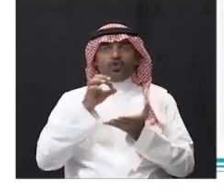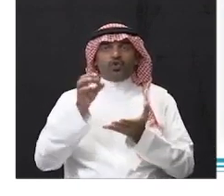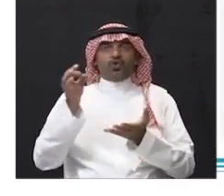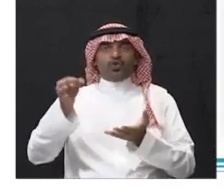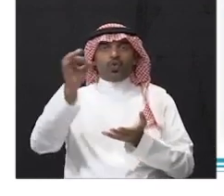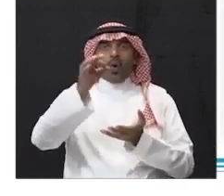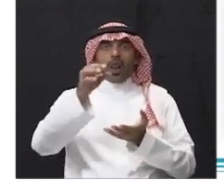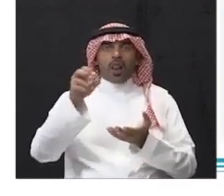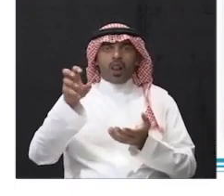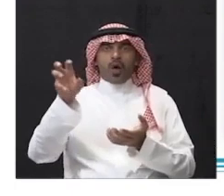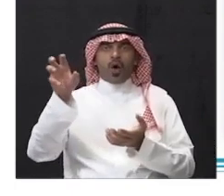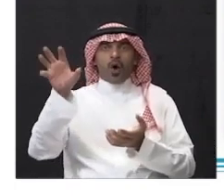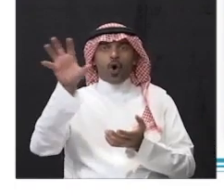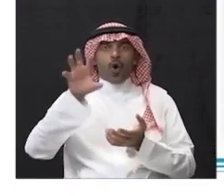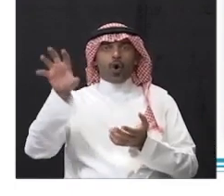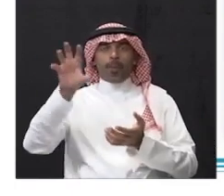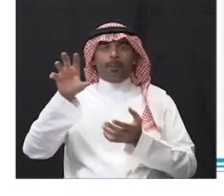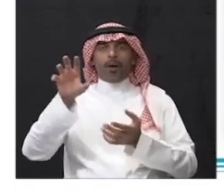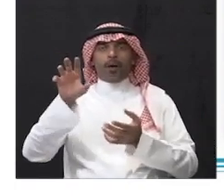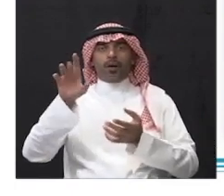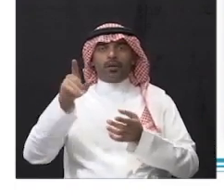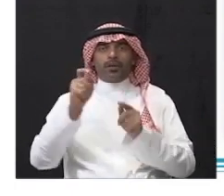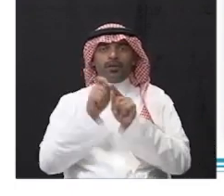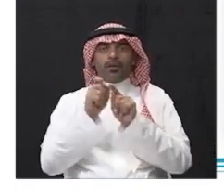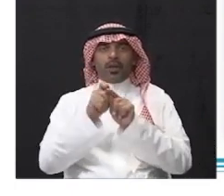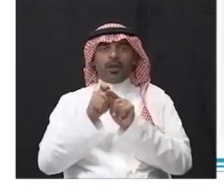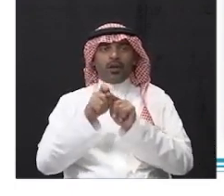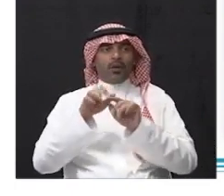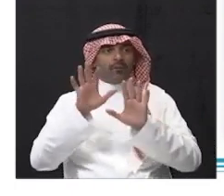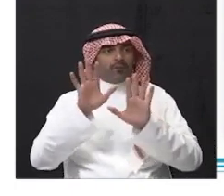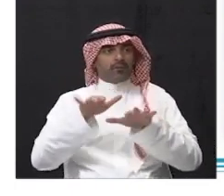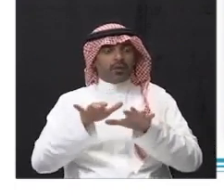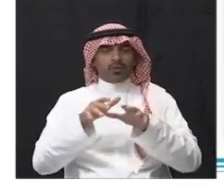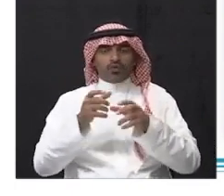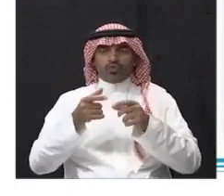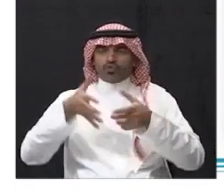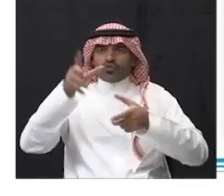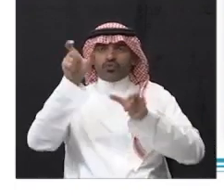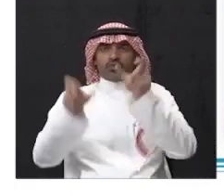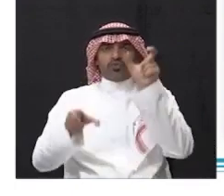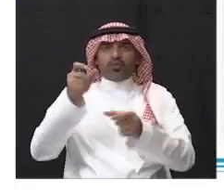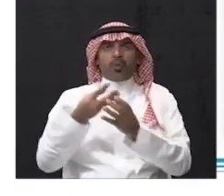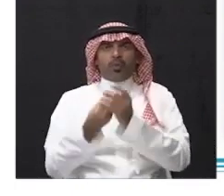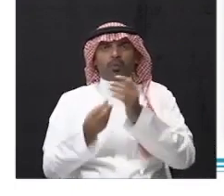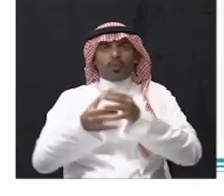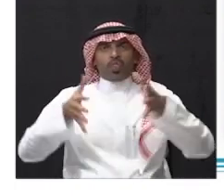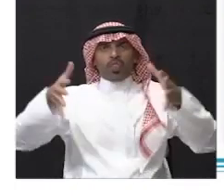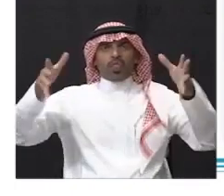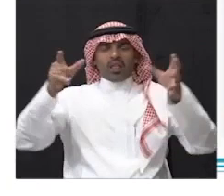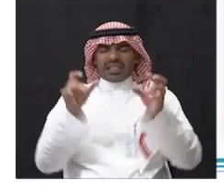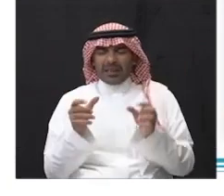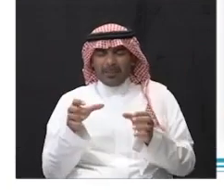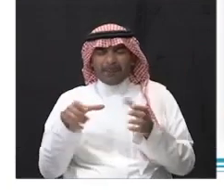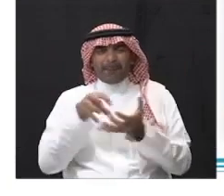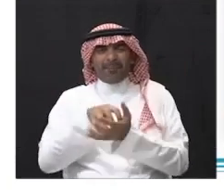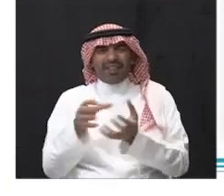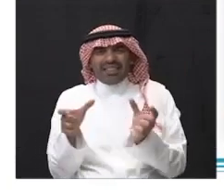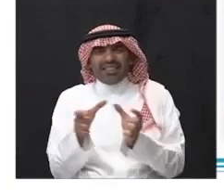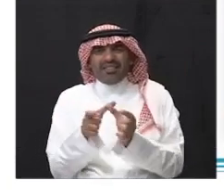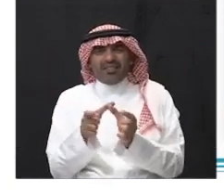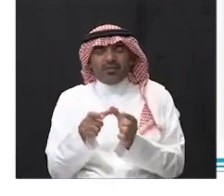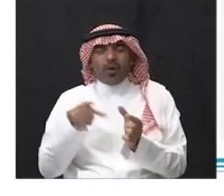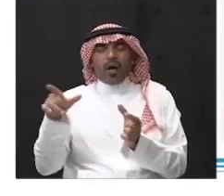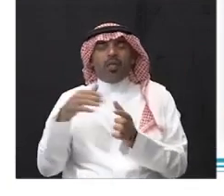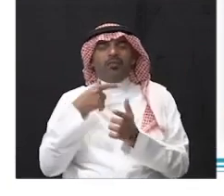جديدة تستوعب سكانها الراغبين في الهجرة إلى بلدان غنية بمواردها الطبيعية